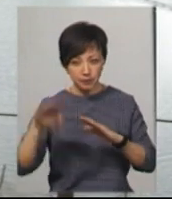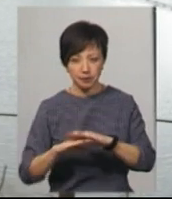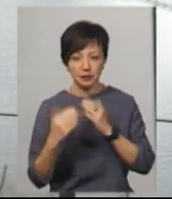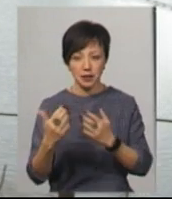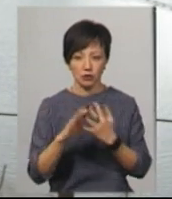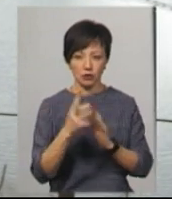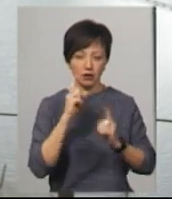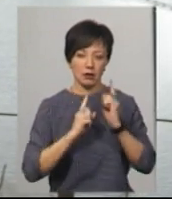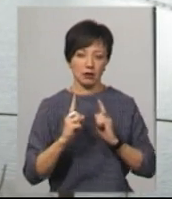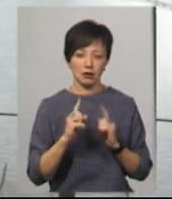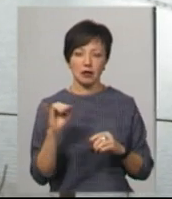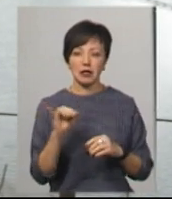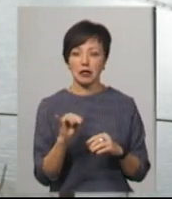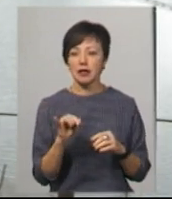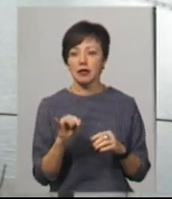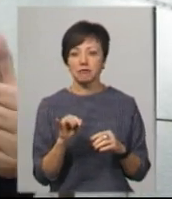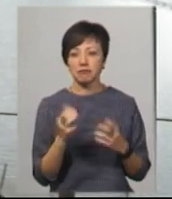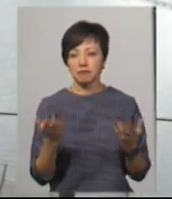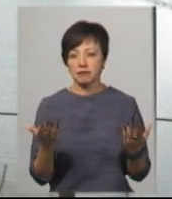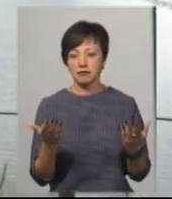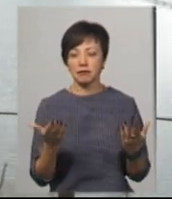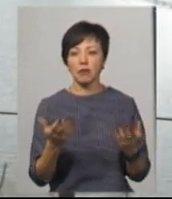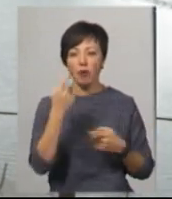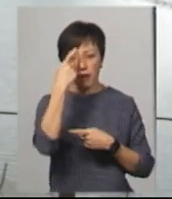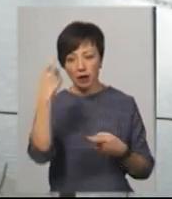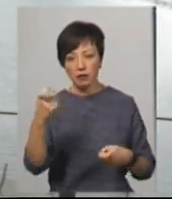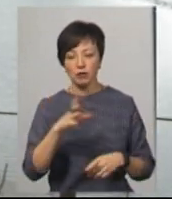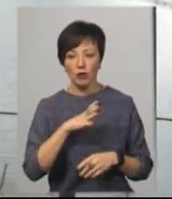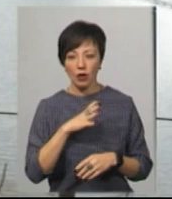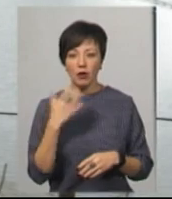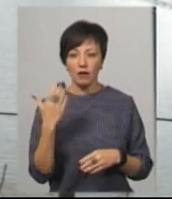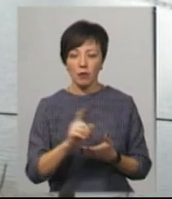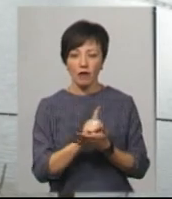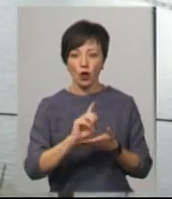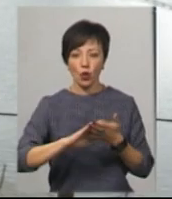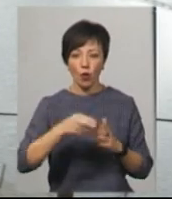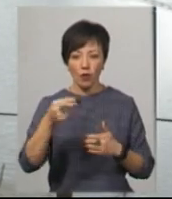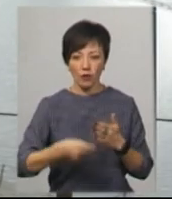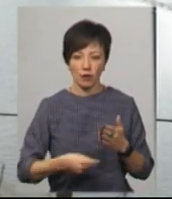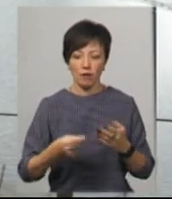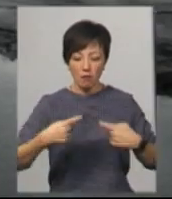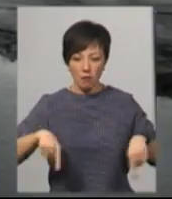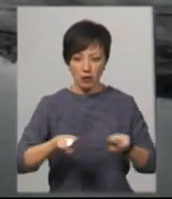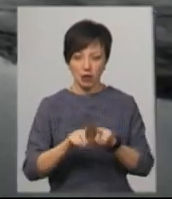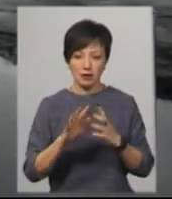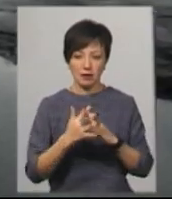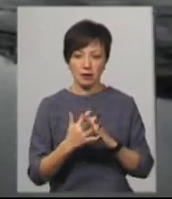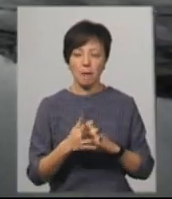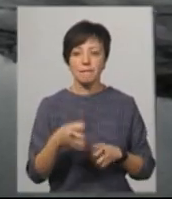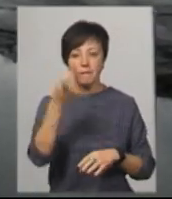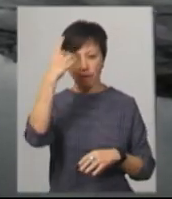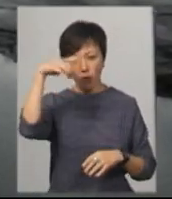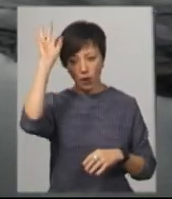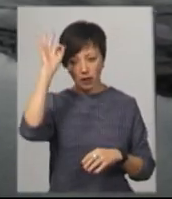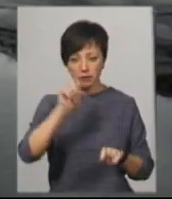ради. Нам відповіді няке не дійшло, хоча вони були попереджені, що виражні нам призаключити договори, бо воно вже в межах населеного пункту. Поліція провела